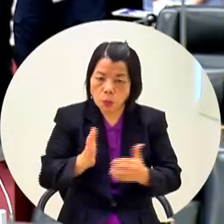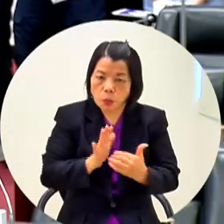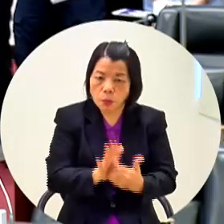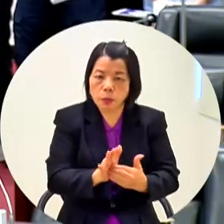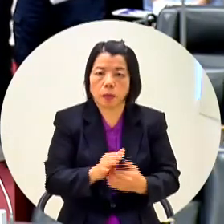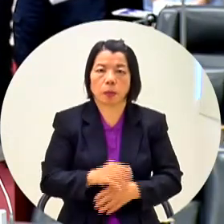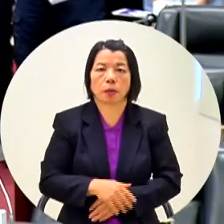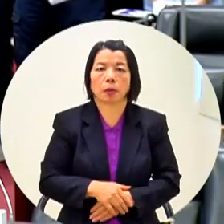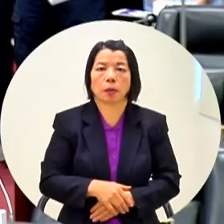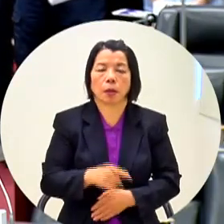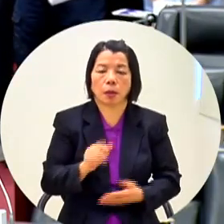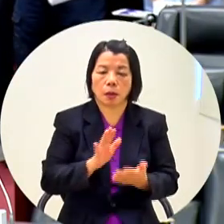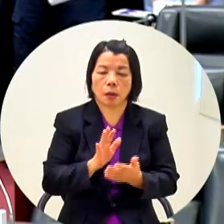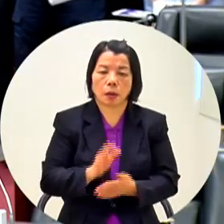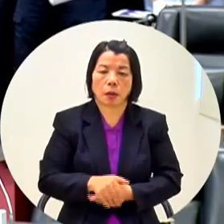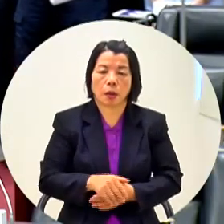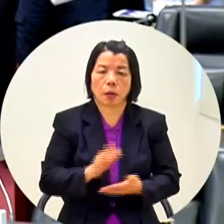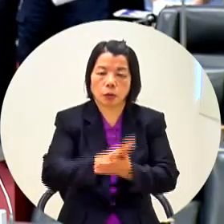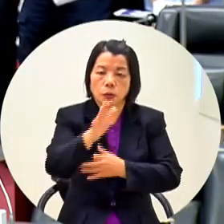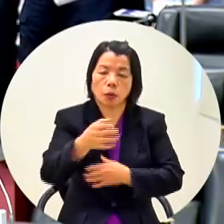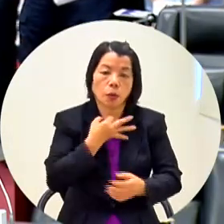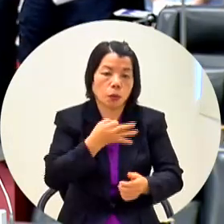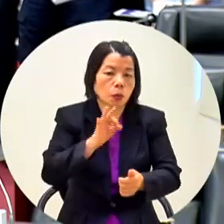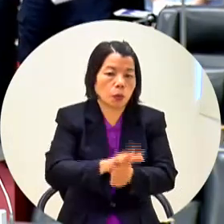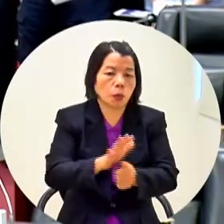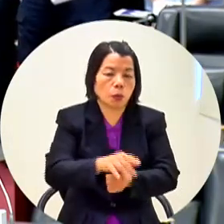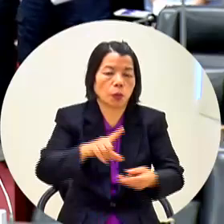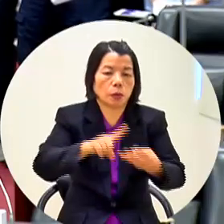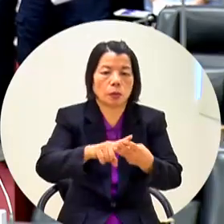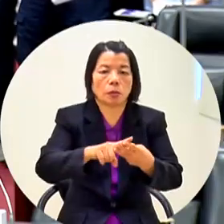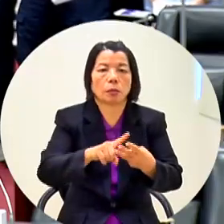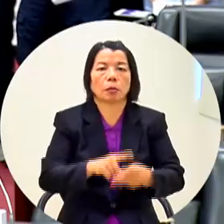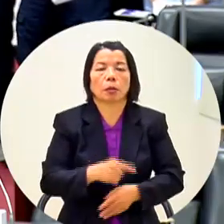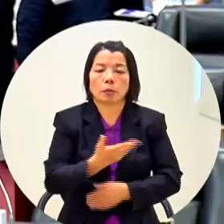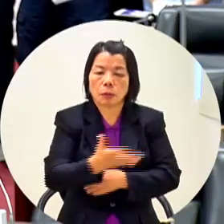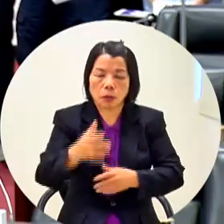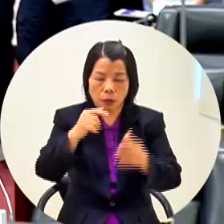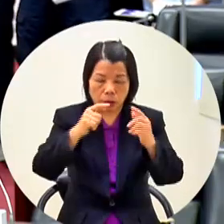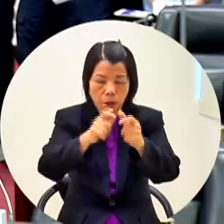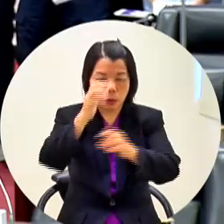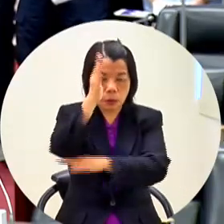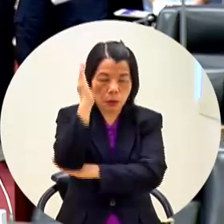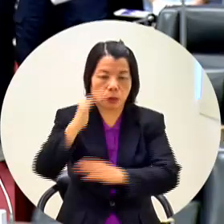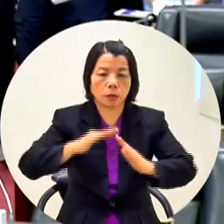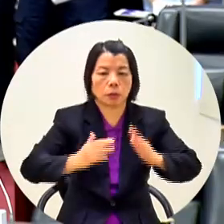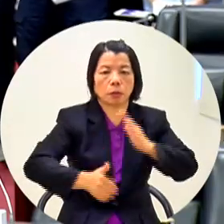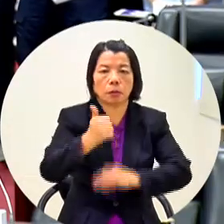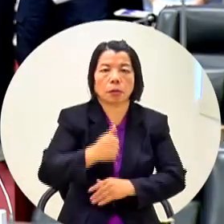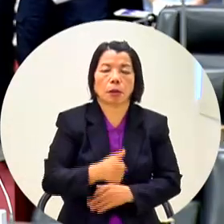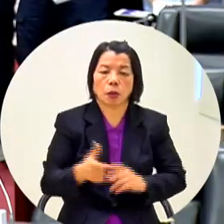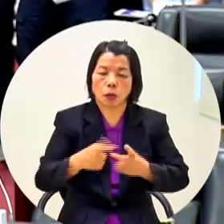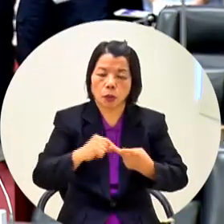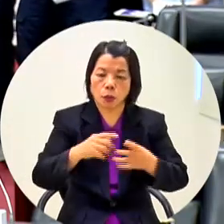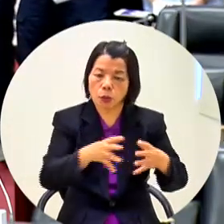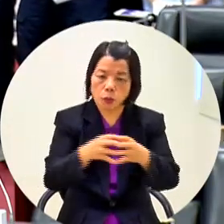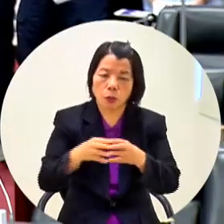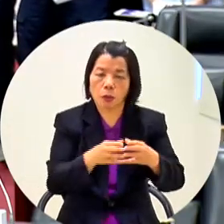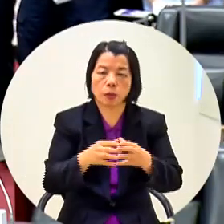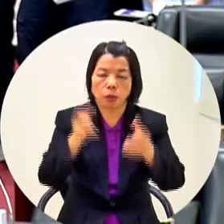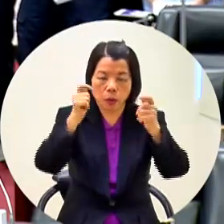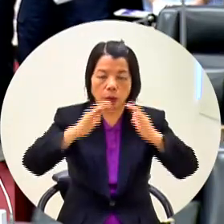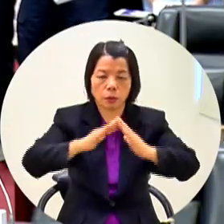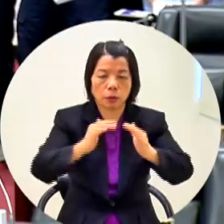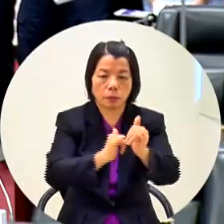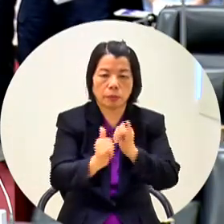有事后的一些纾困为主题哦，让市府跟市长来跟我们市府团队来跟我们高雄市